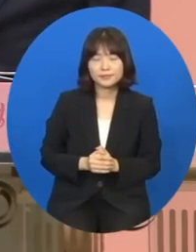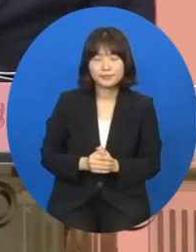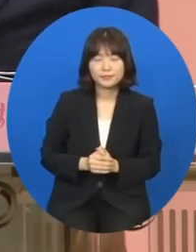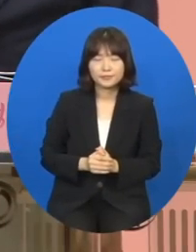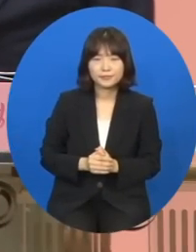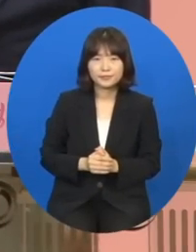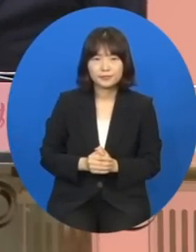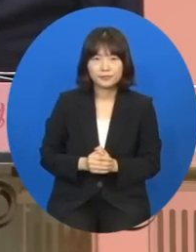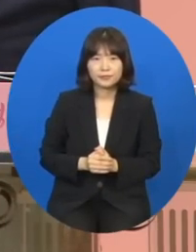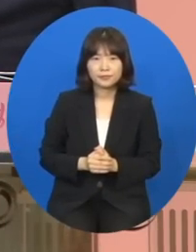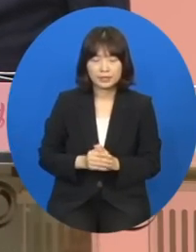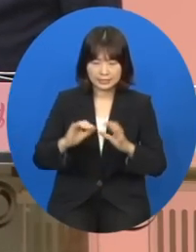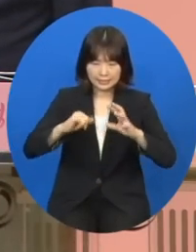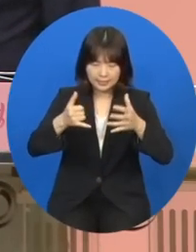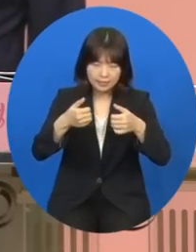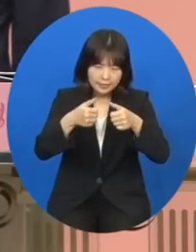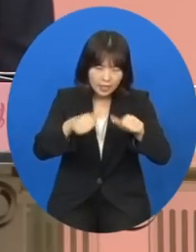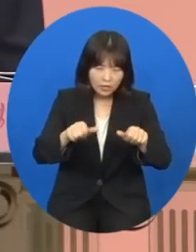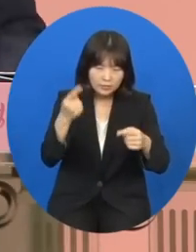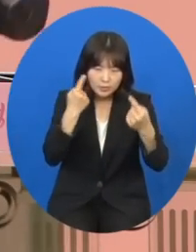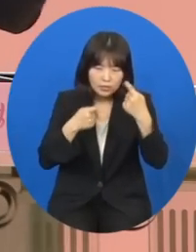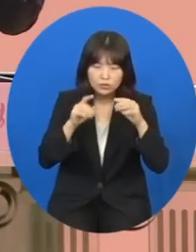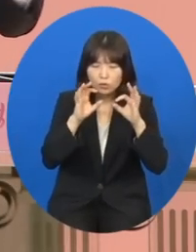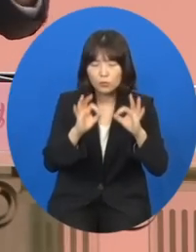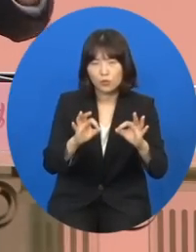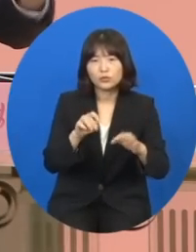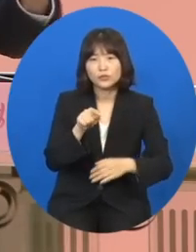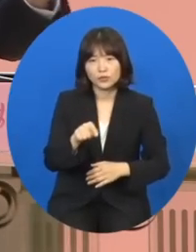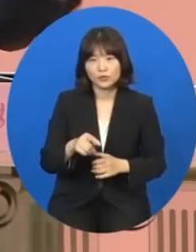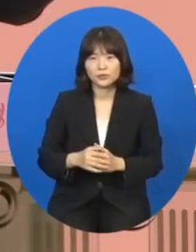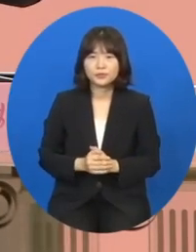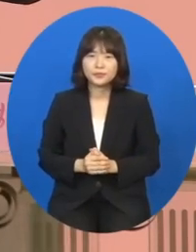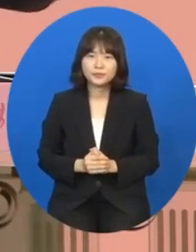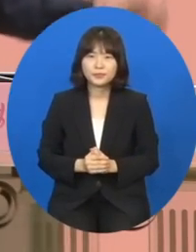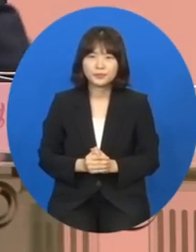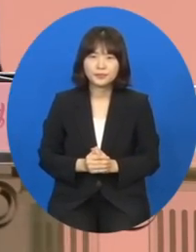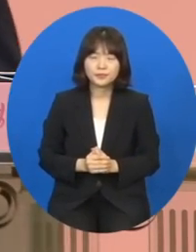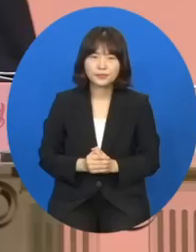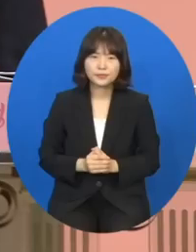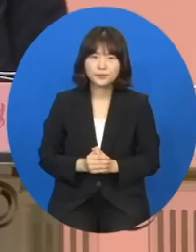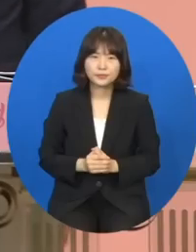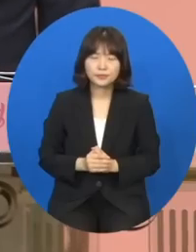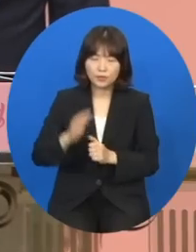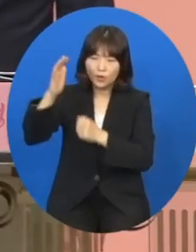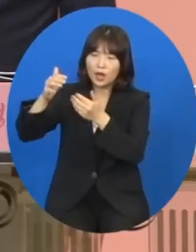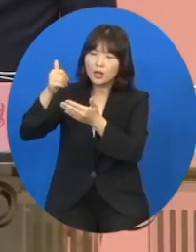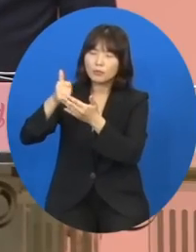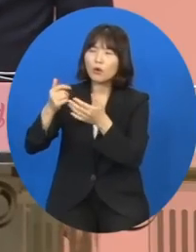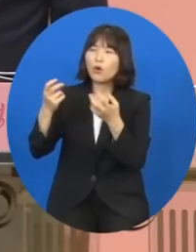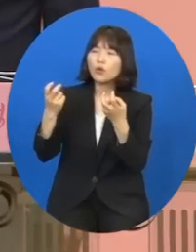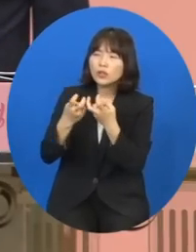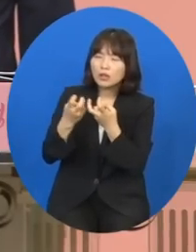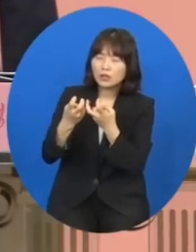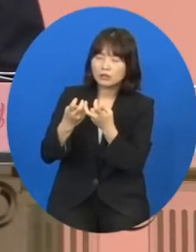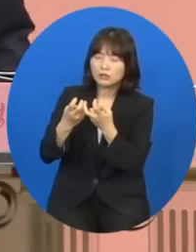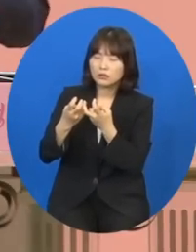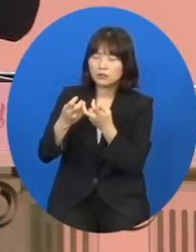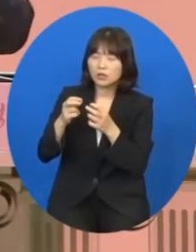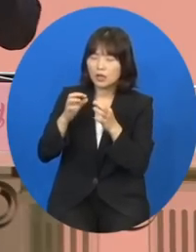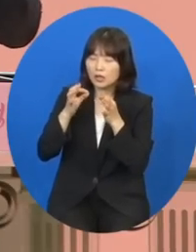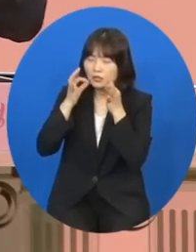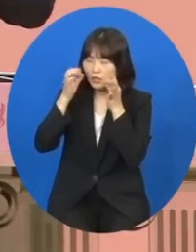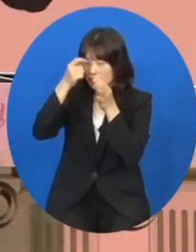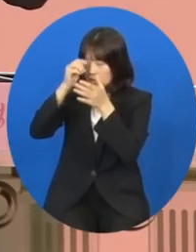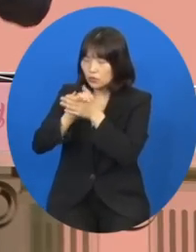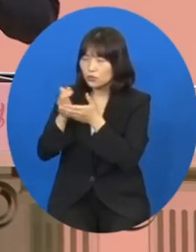그리고 이 세상에 깨어 짐을 보는거 아스 핑크 아듀 썸띵 가 방어를 그리고 하나님께 어떻게든 해당하고 강구 하는거